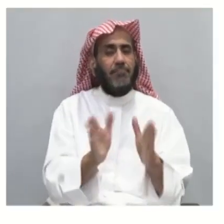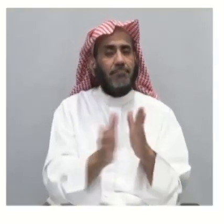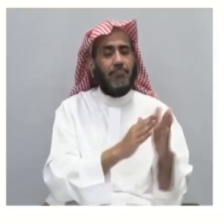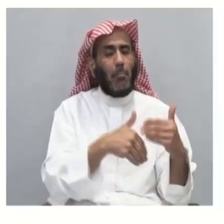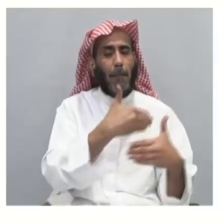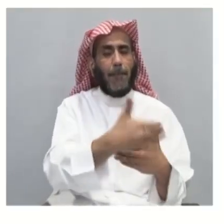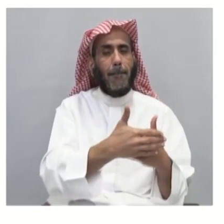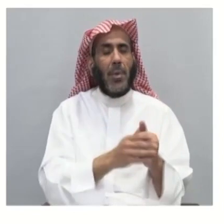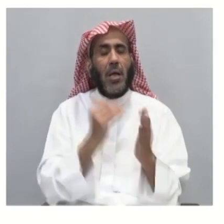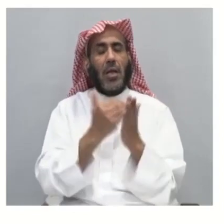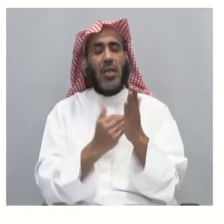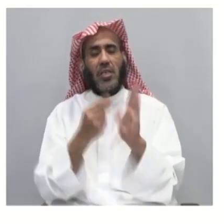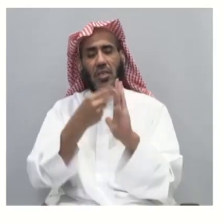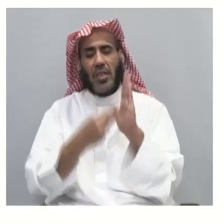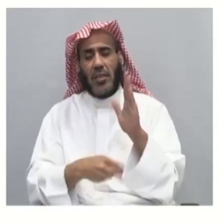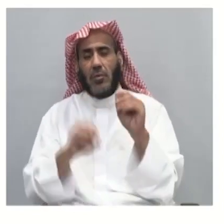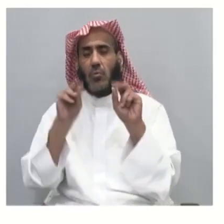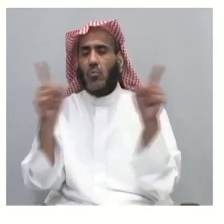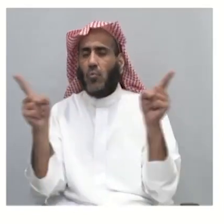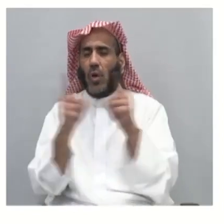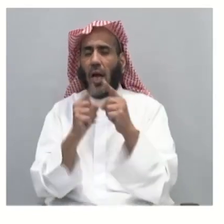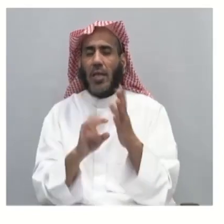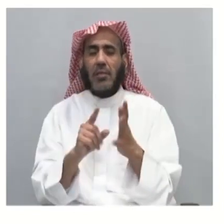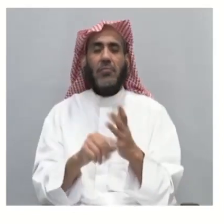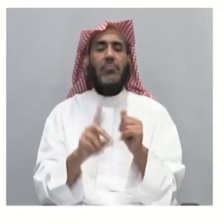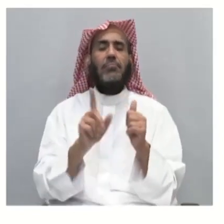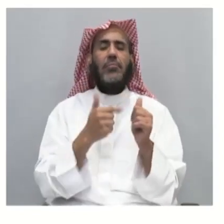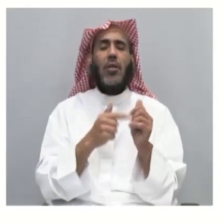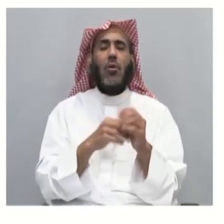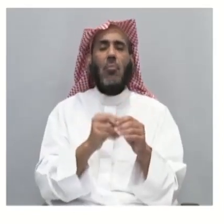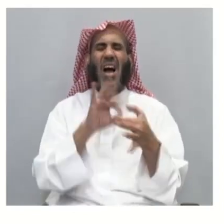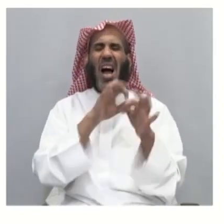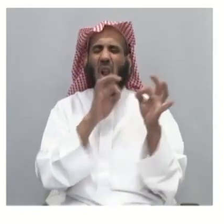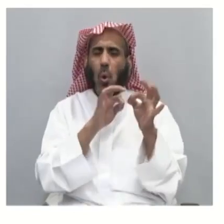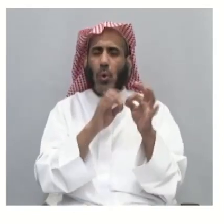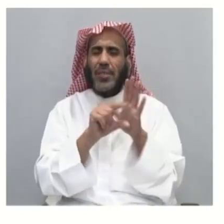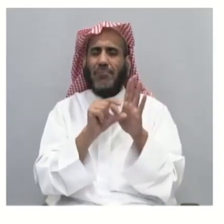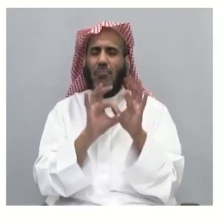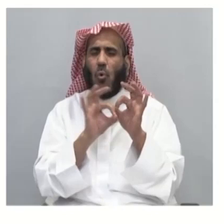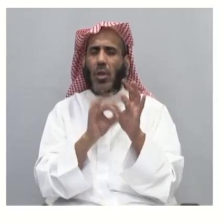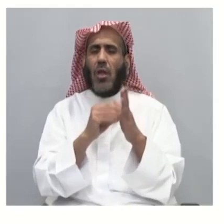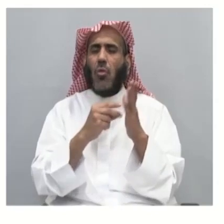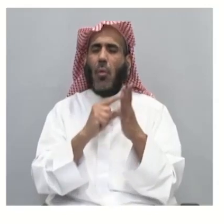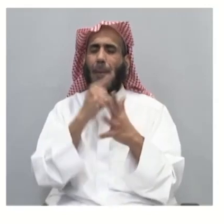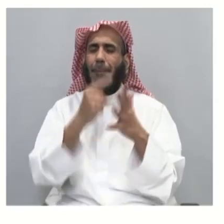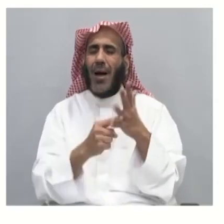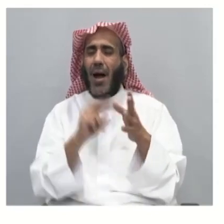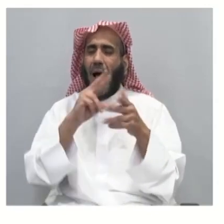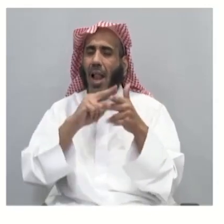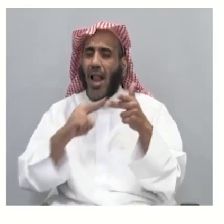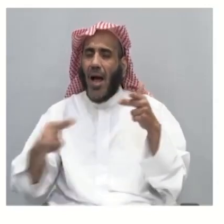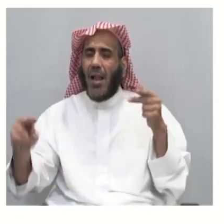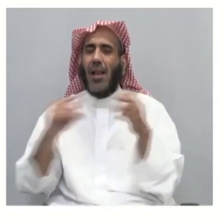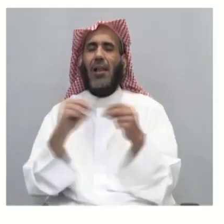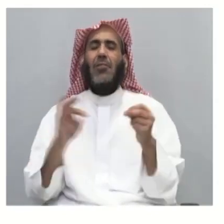ياتي بعد ذلك عناصر السرد تلخص في البدايه ثم العقده وكذلك الحل وهذه مثلنا